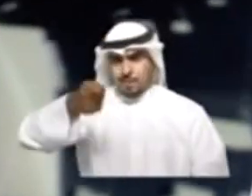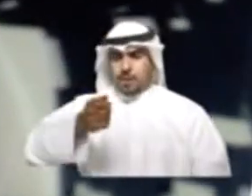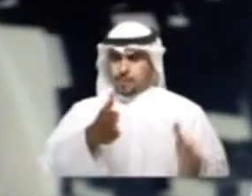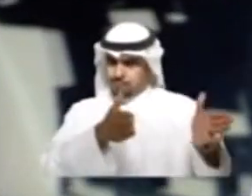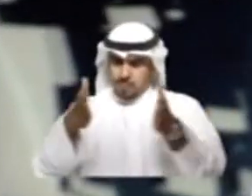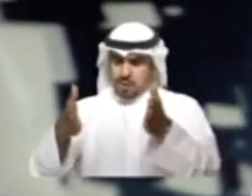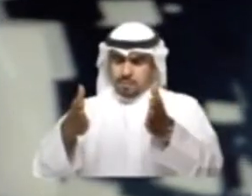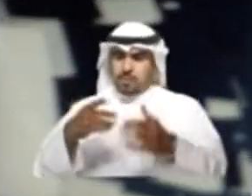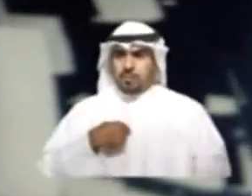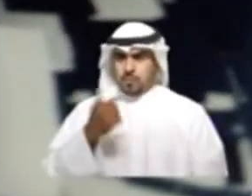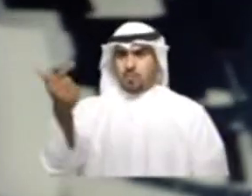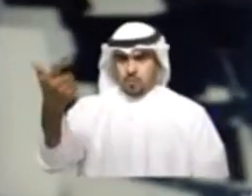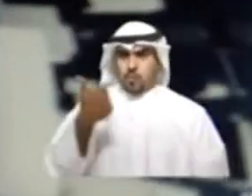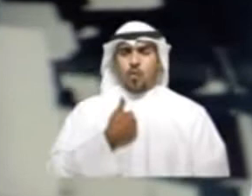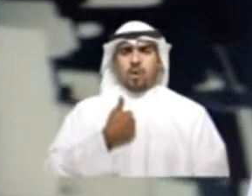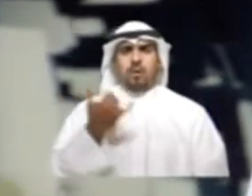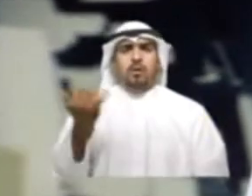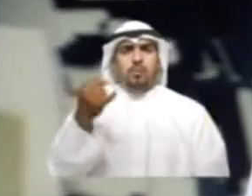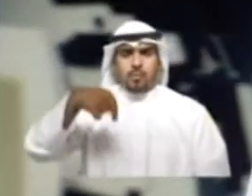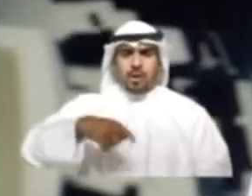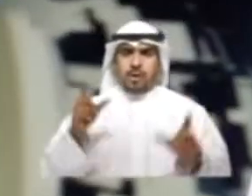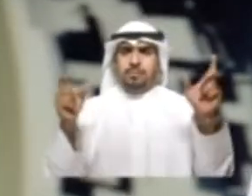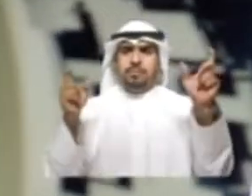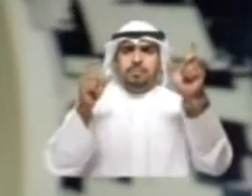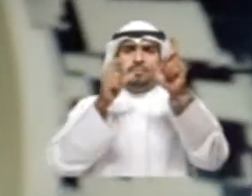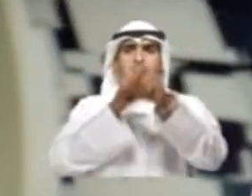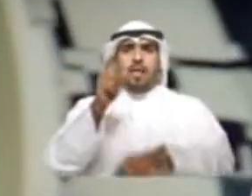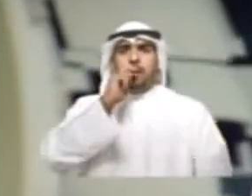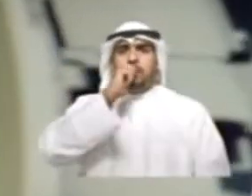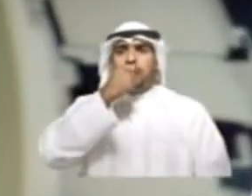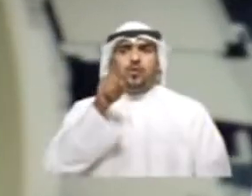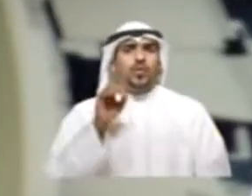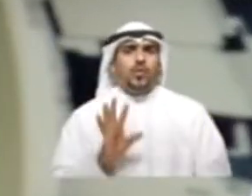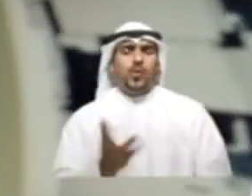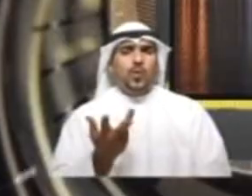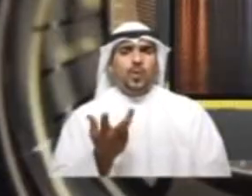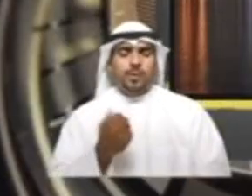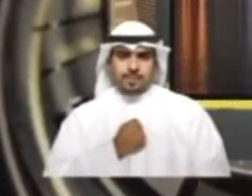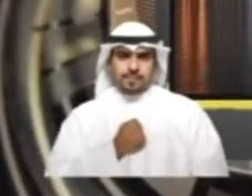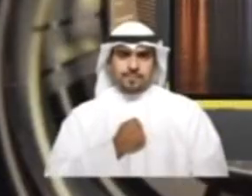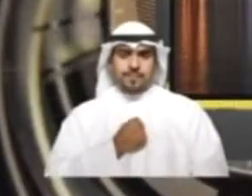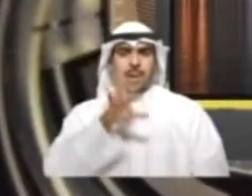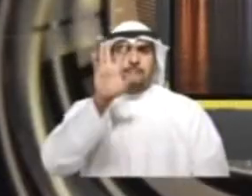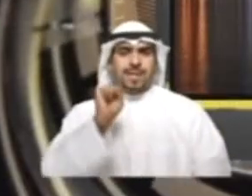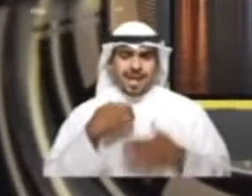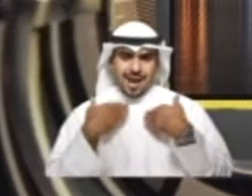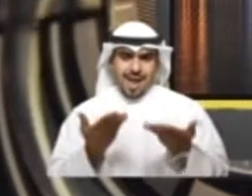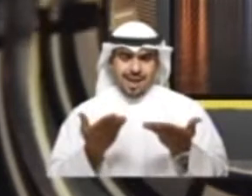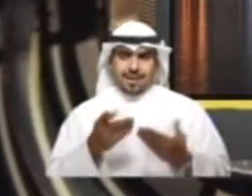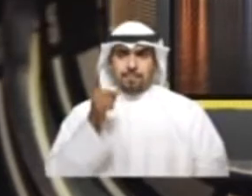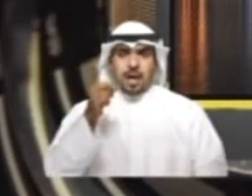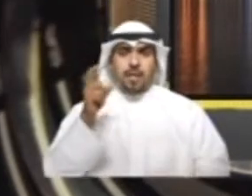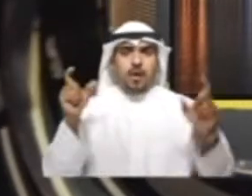على ما تراه الآن من هذا الخسوف وسر هذه الظاهرة الفلكية. مساء الخير أخوي أحمد. طبعا ظاهرة الخسوف بدأت